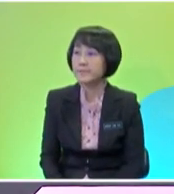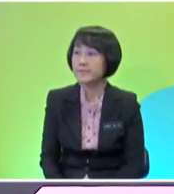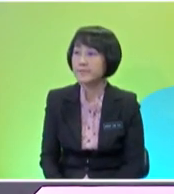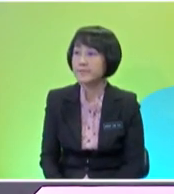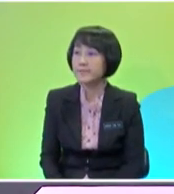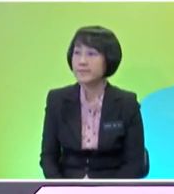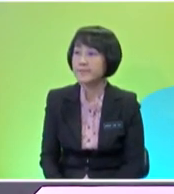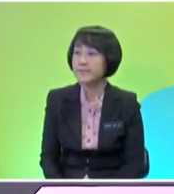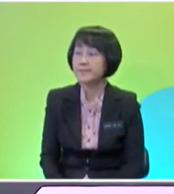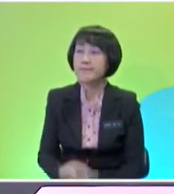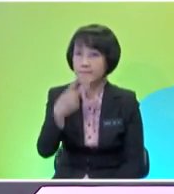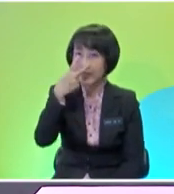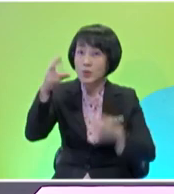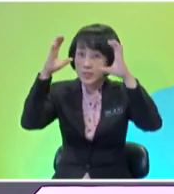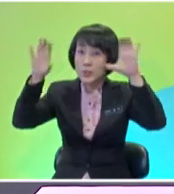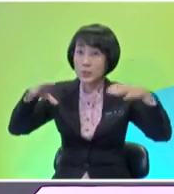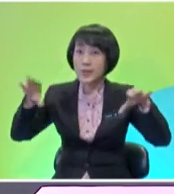Okey.